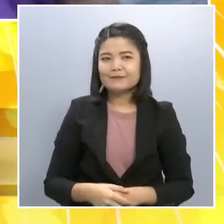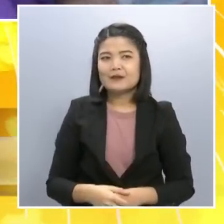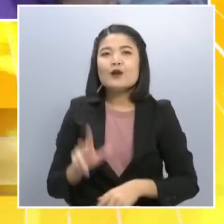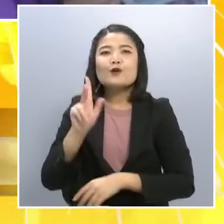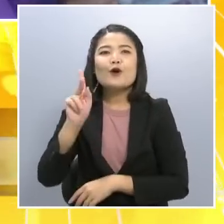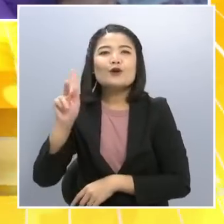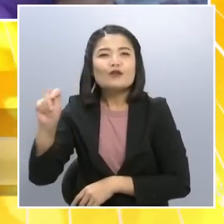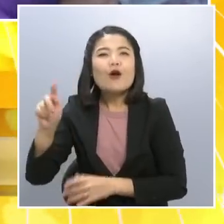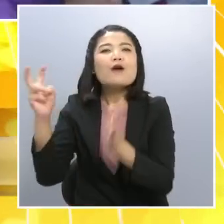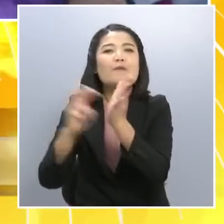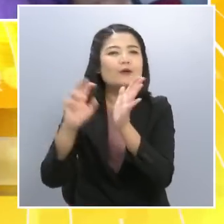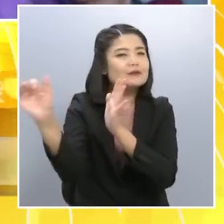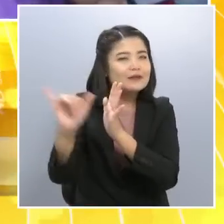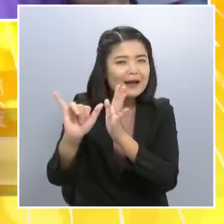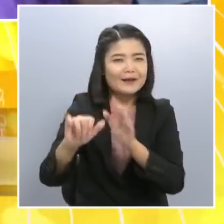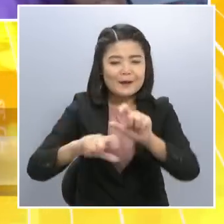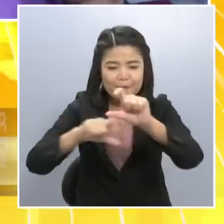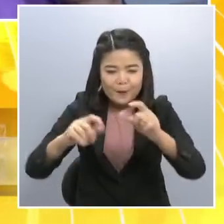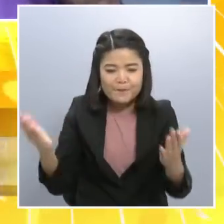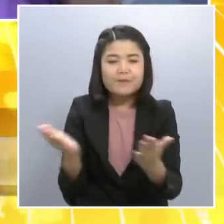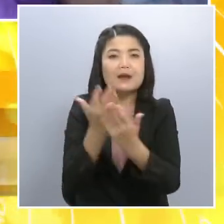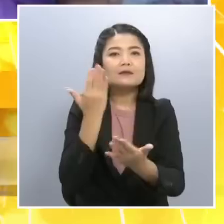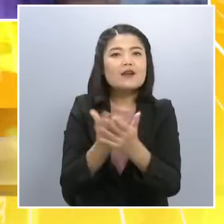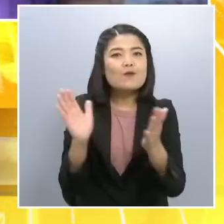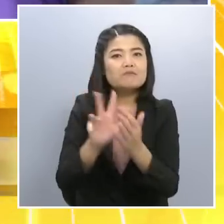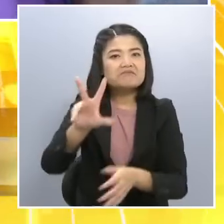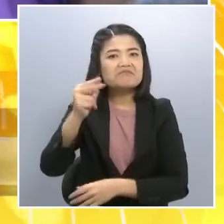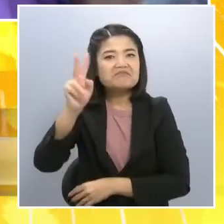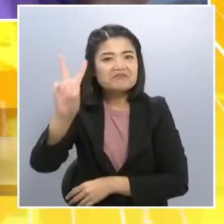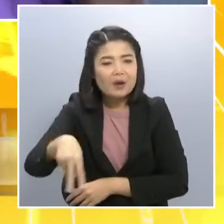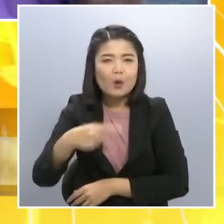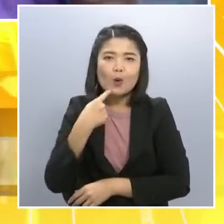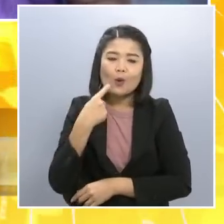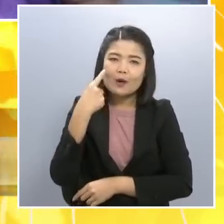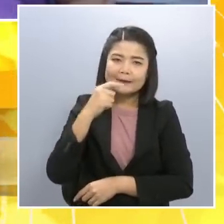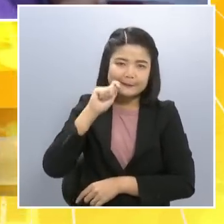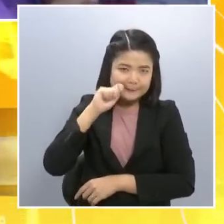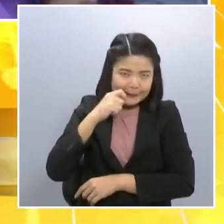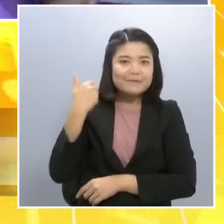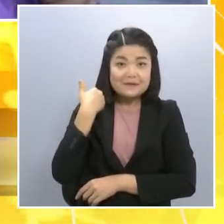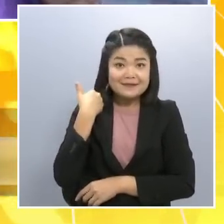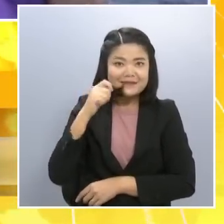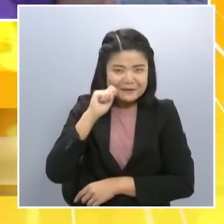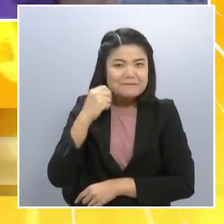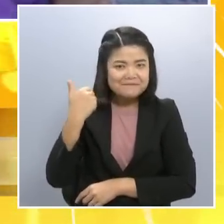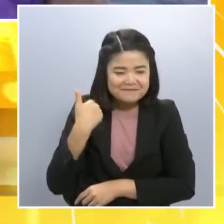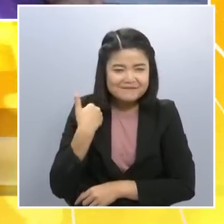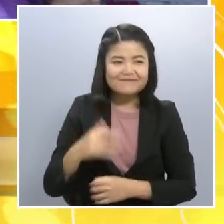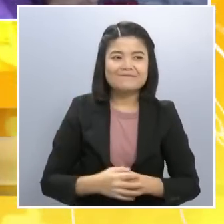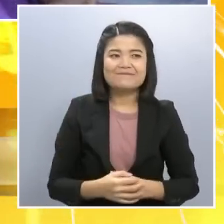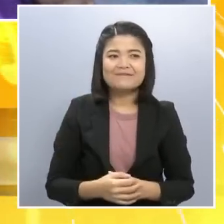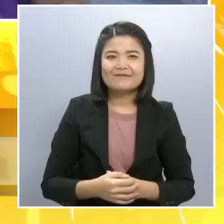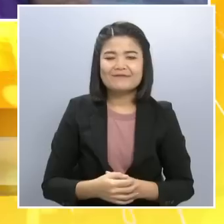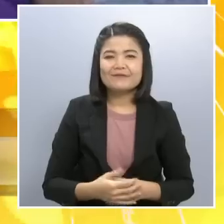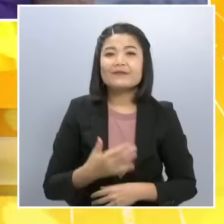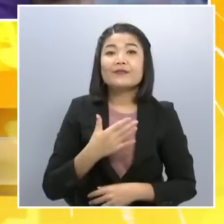ยแม้ถูกไป16ใบ 32,000 ใช่ไหมตูน ใช่ มีความตาร้อนเล็กๆไหม จ้า ท่านผู้ชมไม่แต่เท่านั้นผ